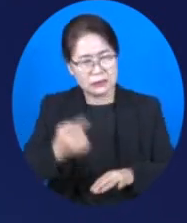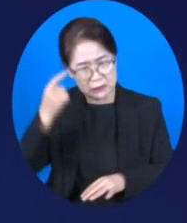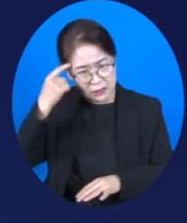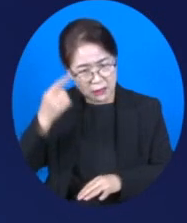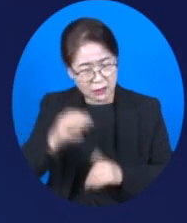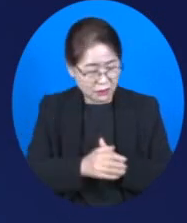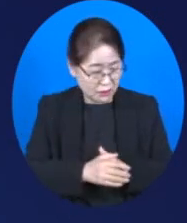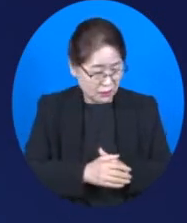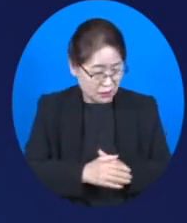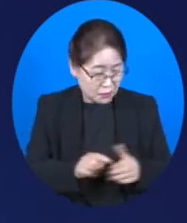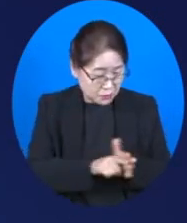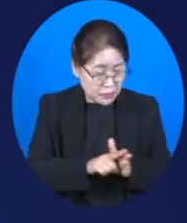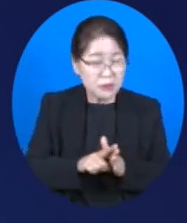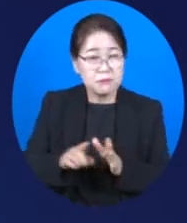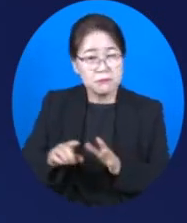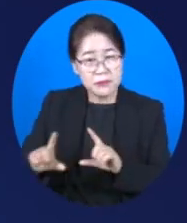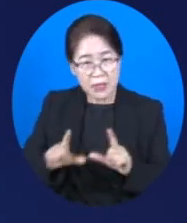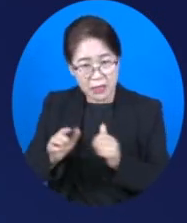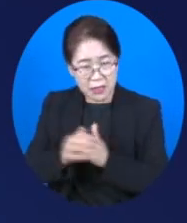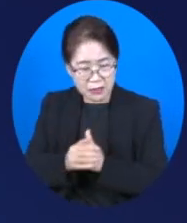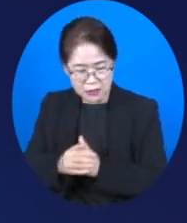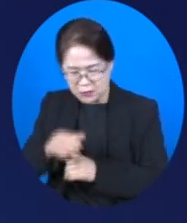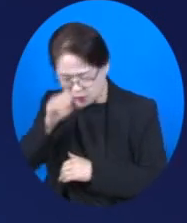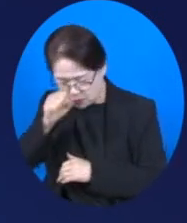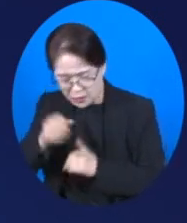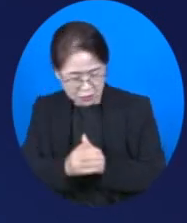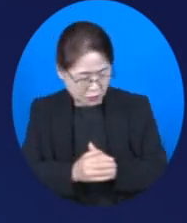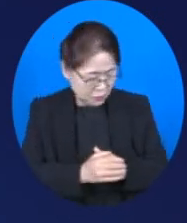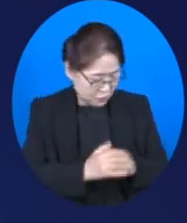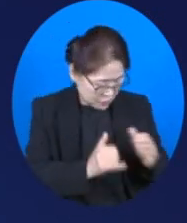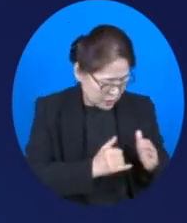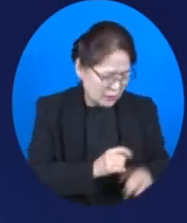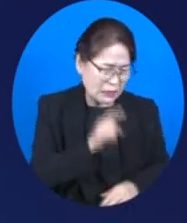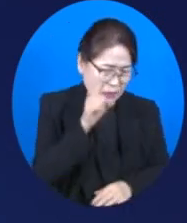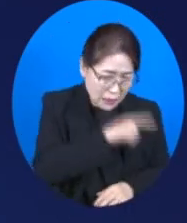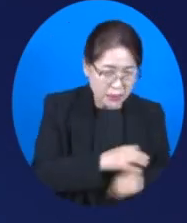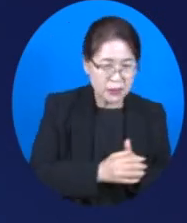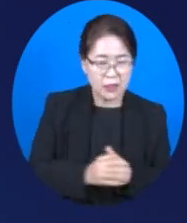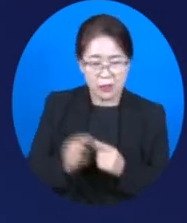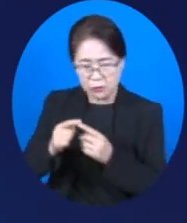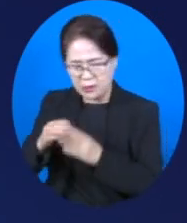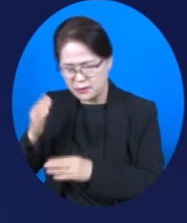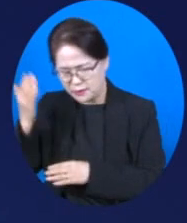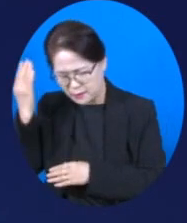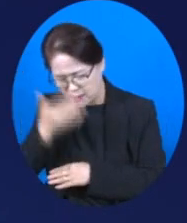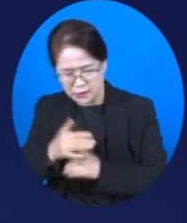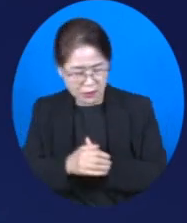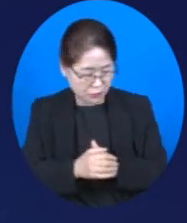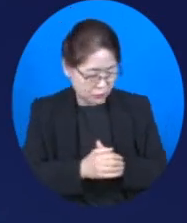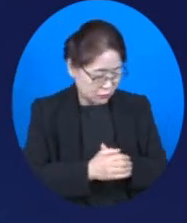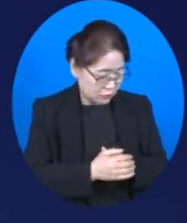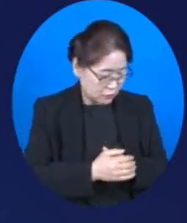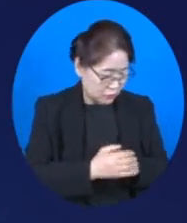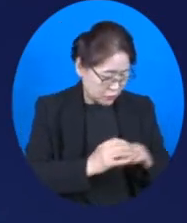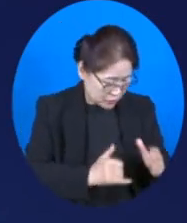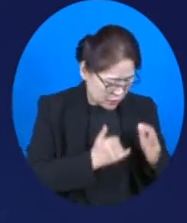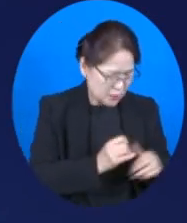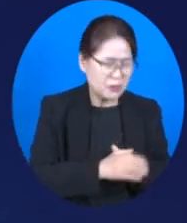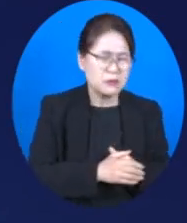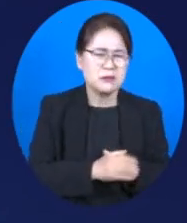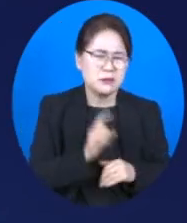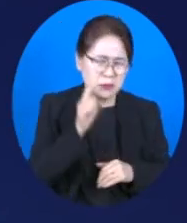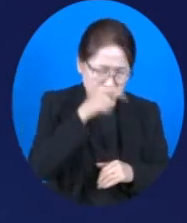신앙생활은 선하고 세상의 삶은 악하다, 교회는 깨끗하고 세상은 부정하고 더럽다라고 하는